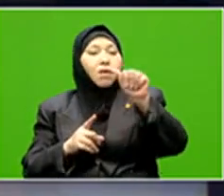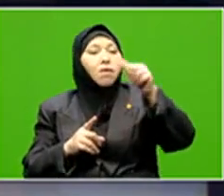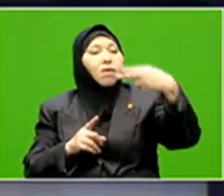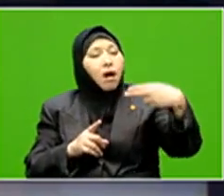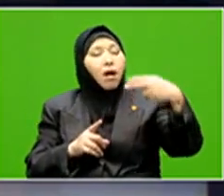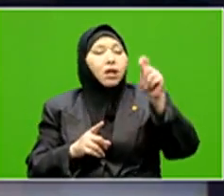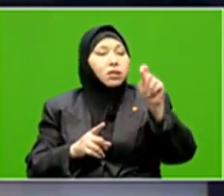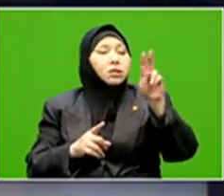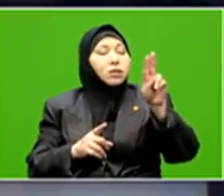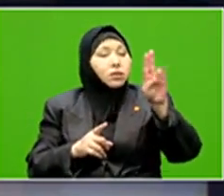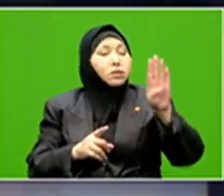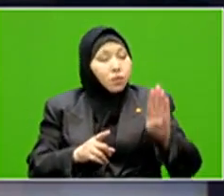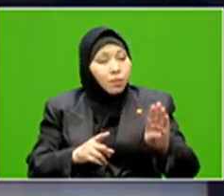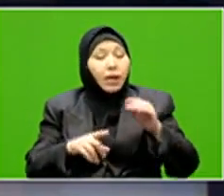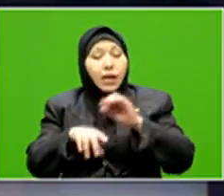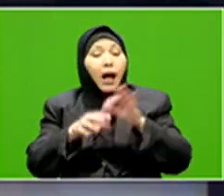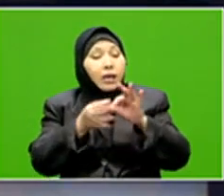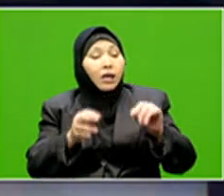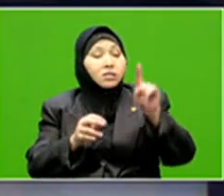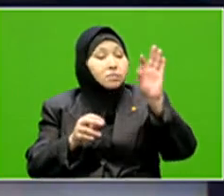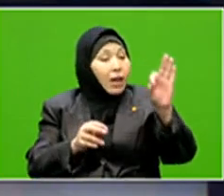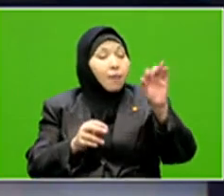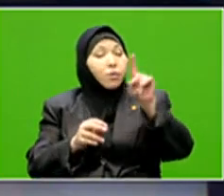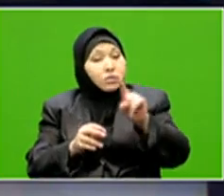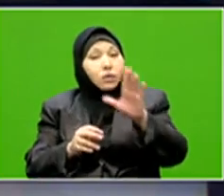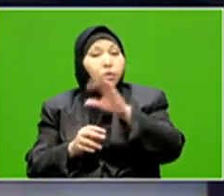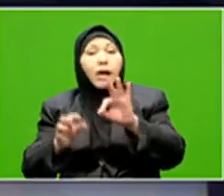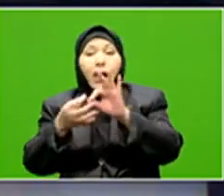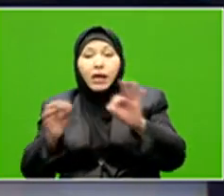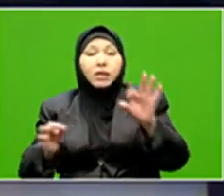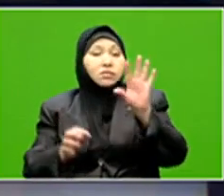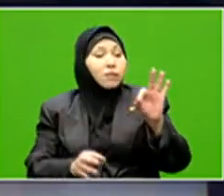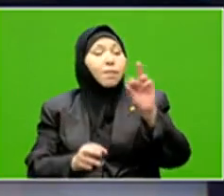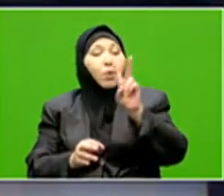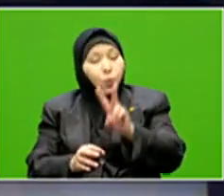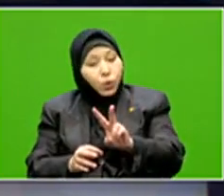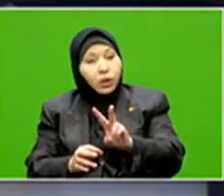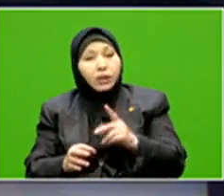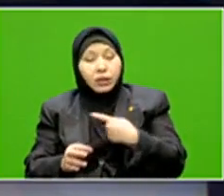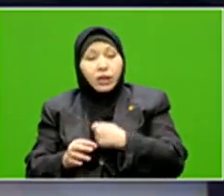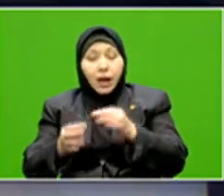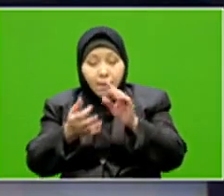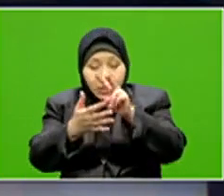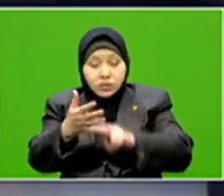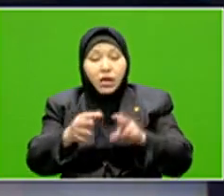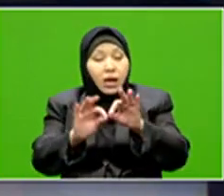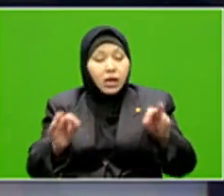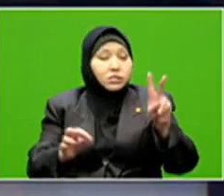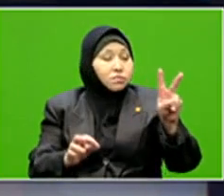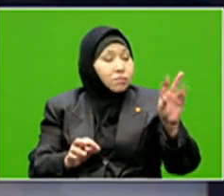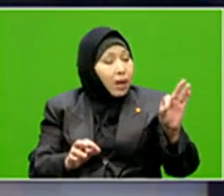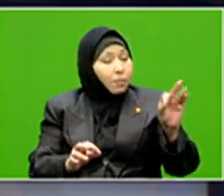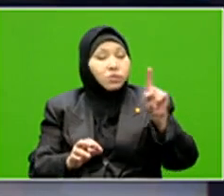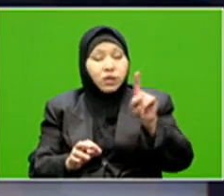ayat yang ke-91 dan ayat yang ke-92. Kita nak baca ayat 91 Ustaz, untuk sama-sama Ustaz